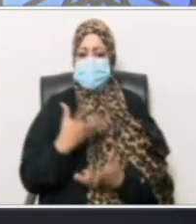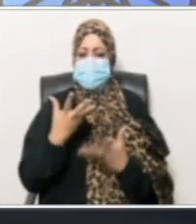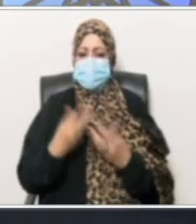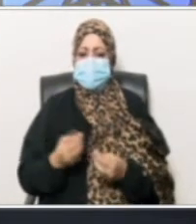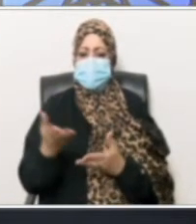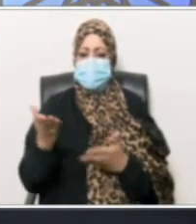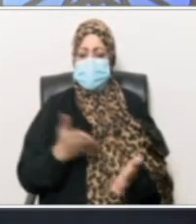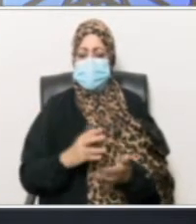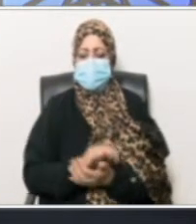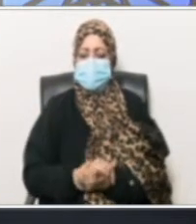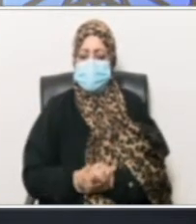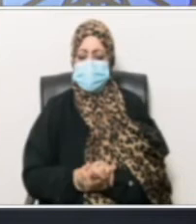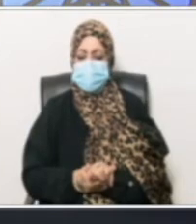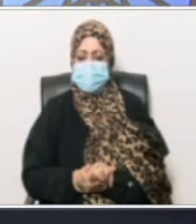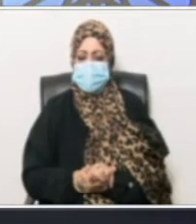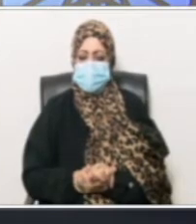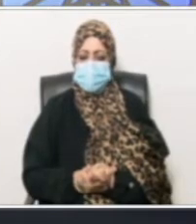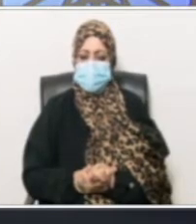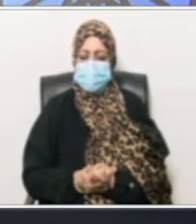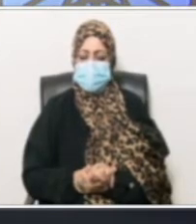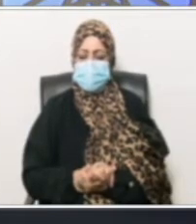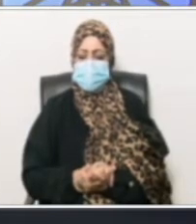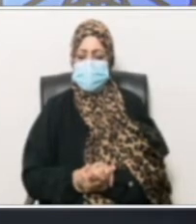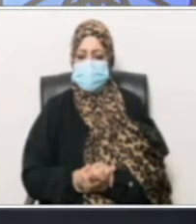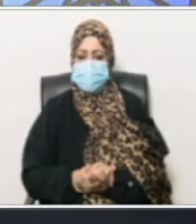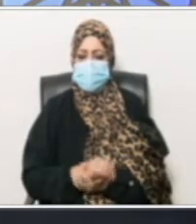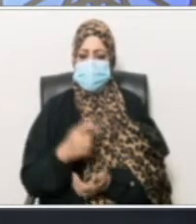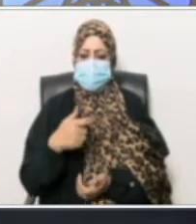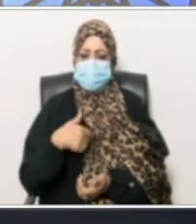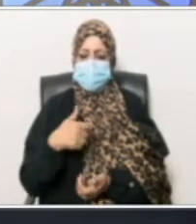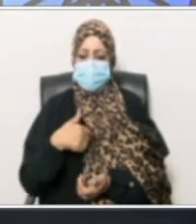أنا والله في حلقة من الحلقات سمعت المفتي حفظه الله